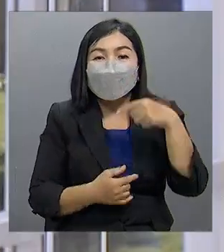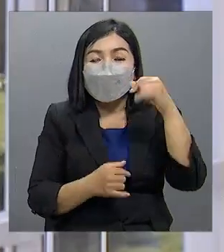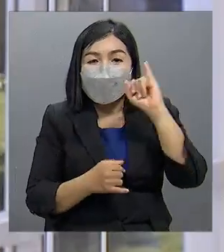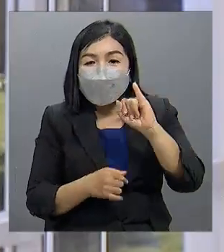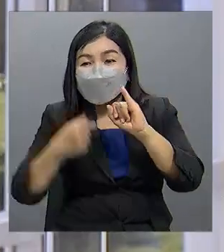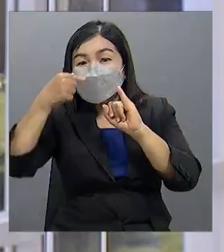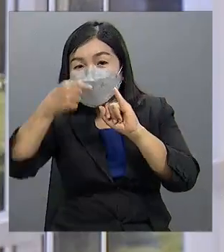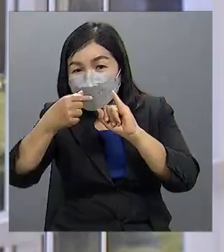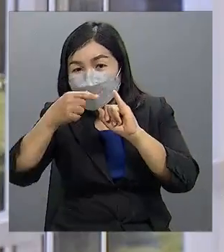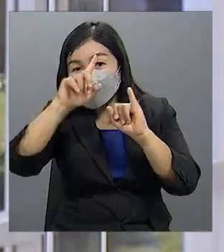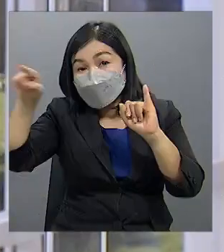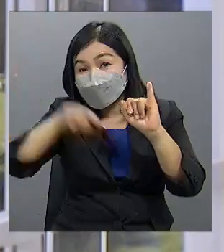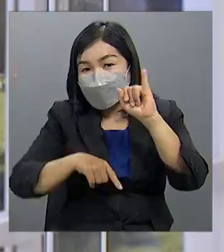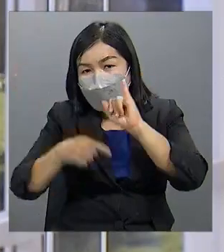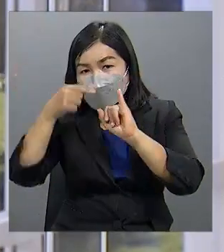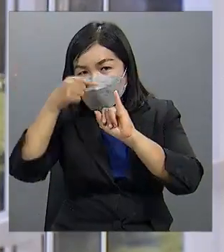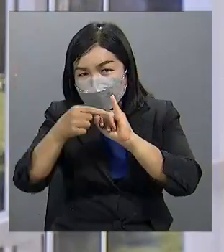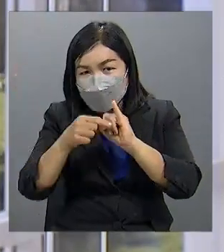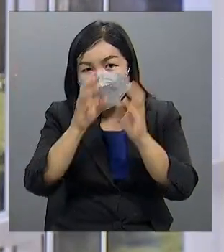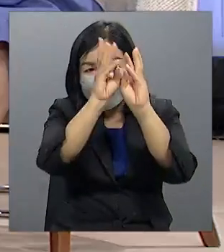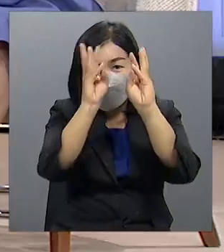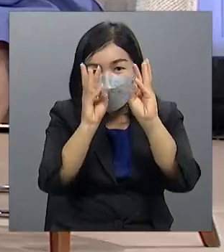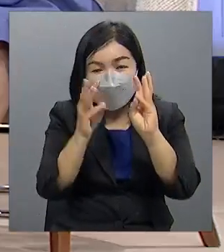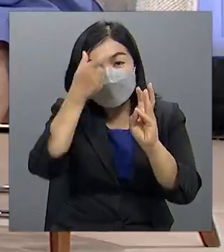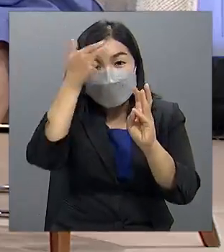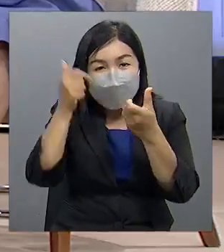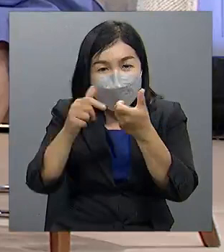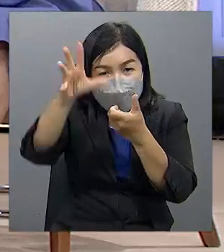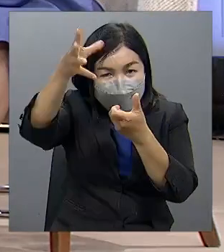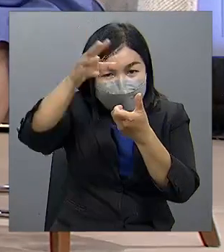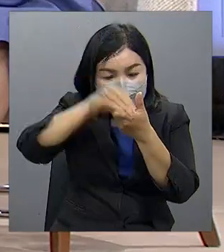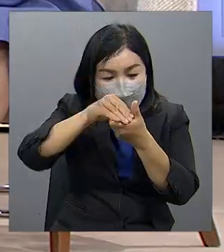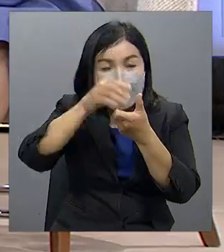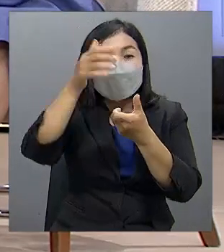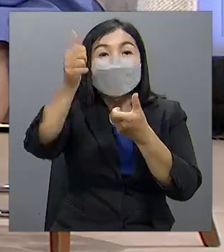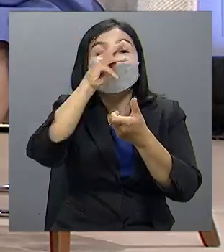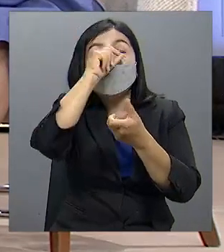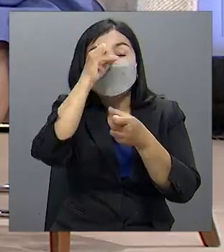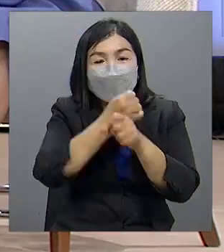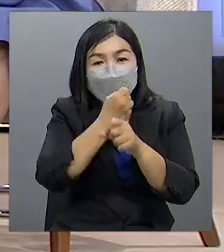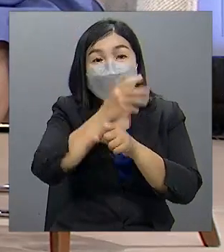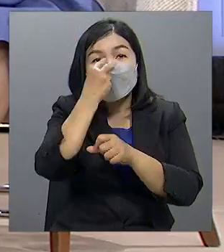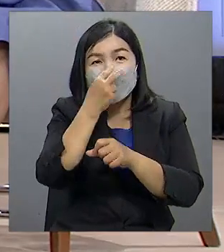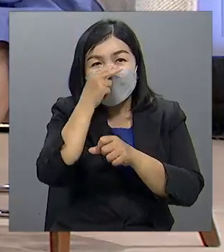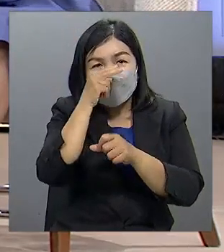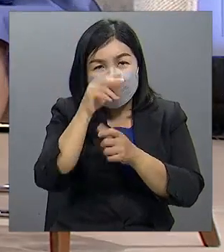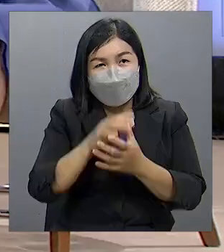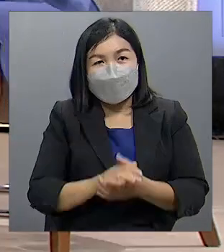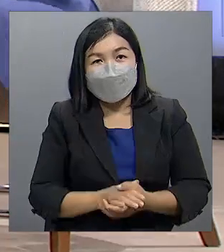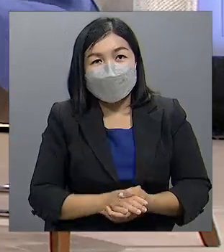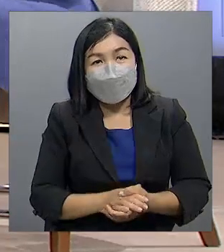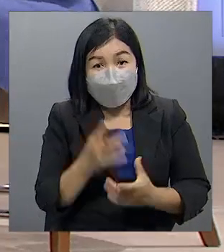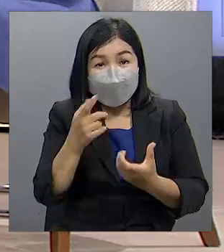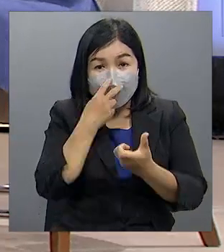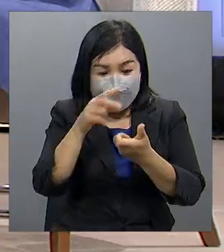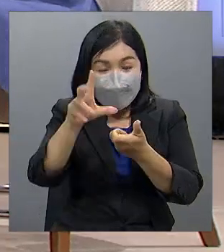น QR code นี่นะฮะเพิ่มสติ๊กเกอร์เข้าไปเดี๋ยวผมลองทำดูนะฮะผมเองก ็ ไม่ค่อยคล่องเนี่ยอ่ะนี่ๆๆๆเห็นไหมเห็น